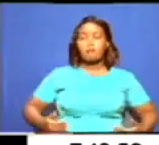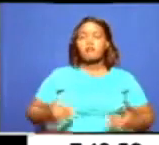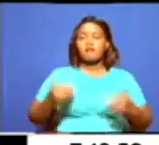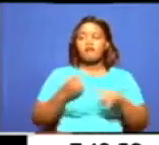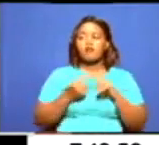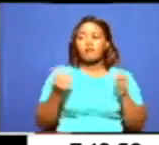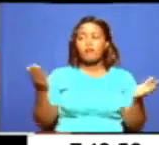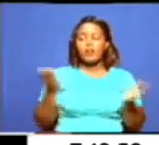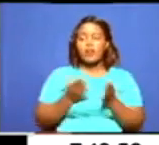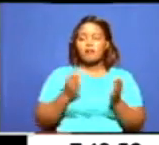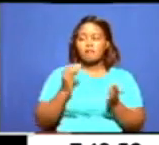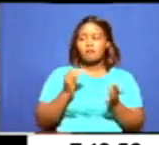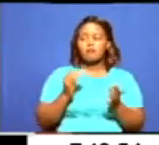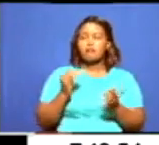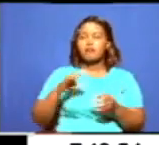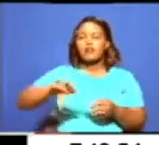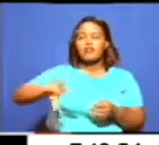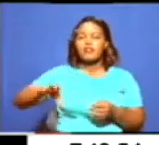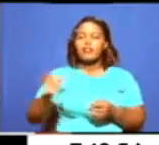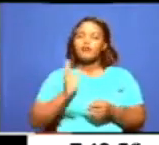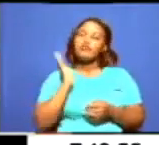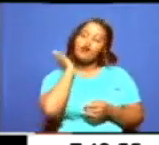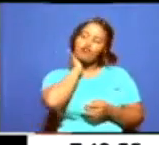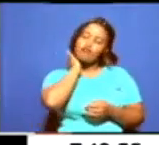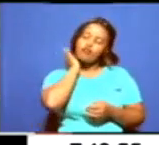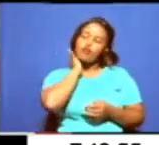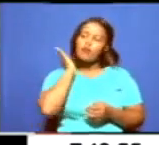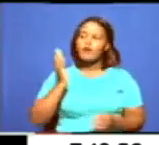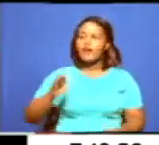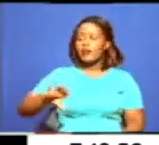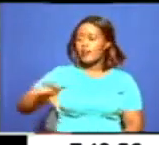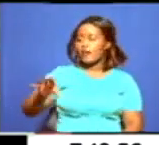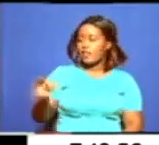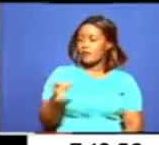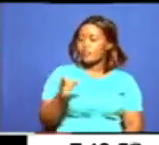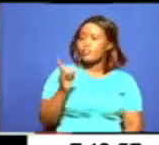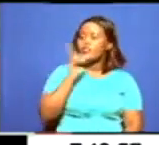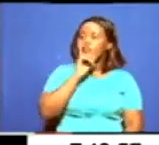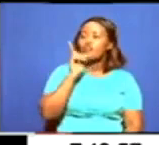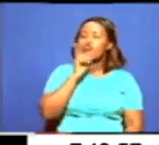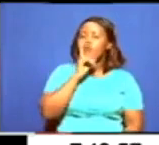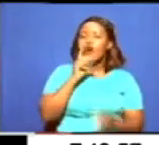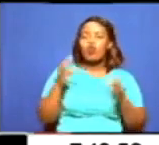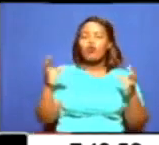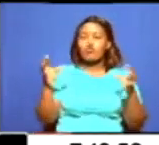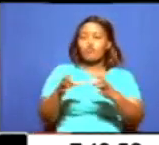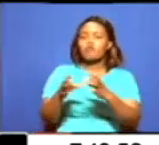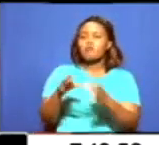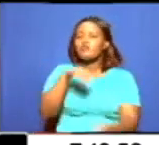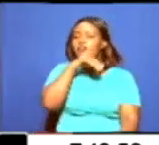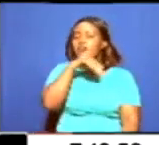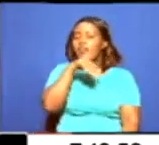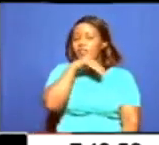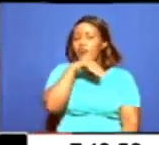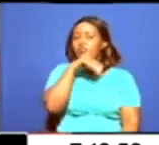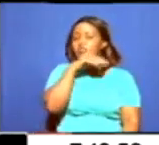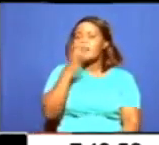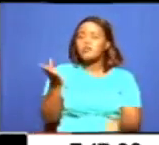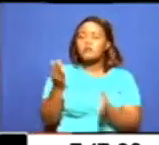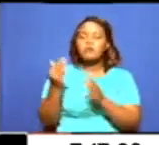wa Ihora hapa kaunti ya Murang'a, ambapo bila shaka hapo kesho kundi la Azimio linatarajiwa kufika hapa ili kuuza sera